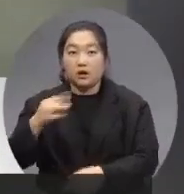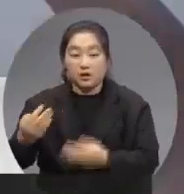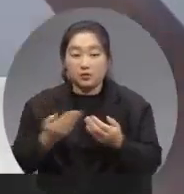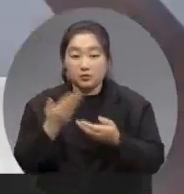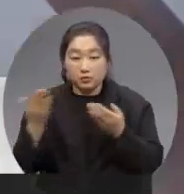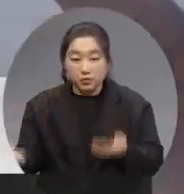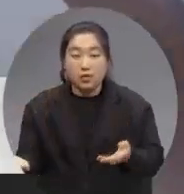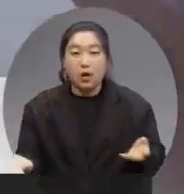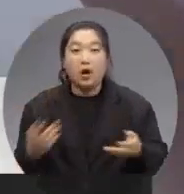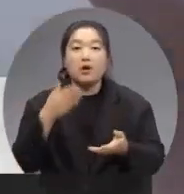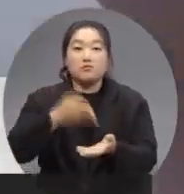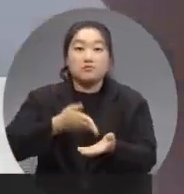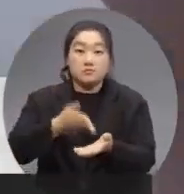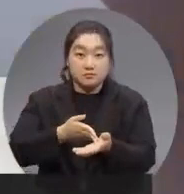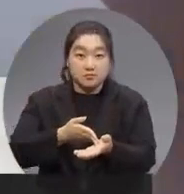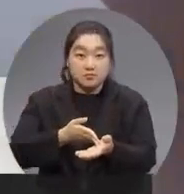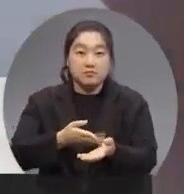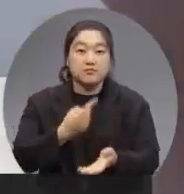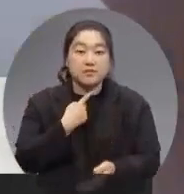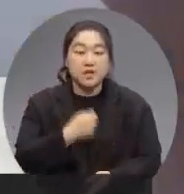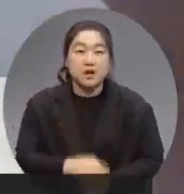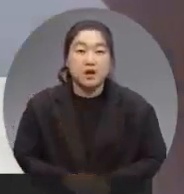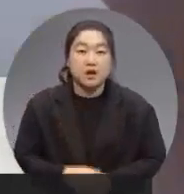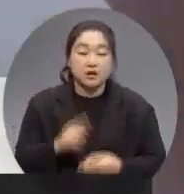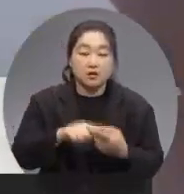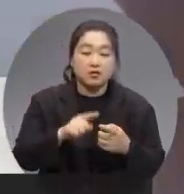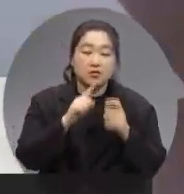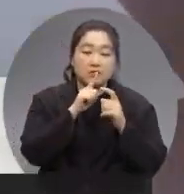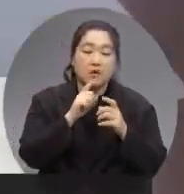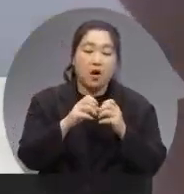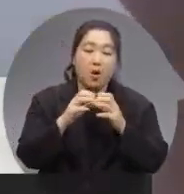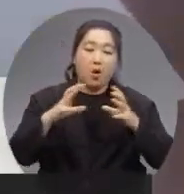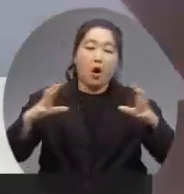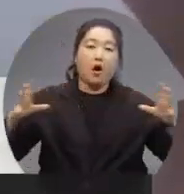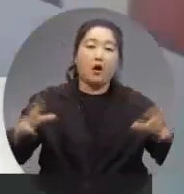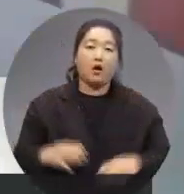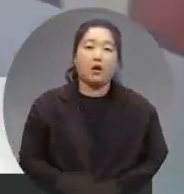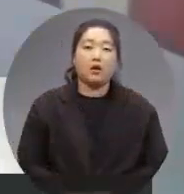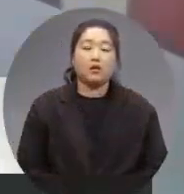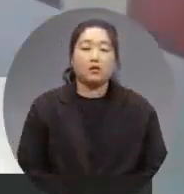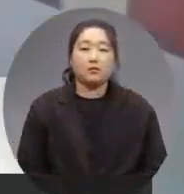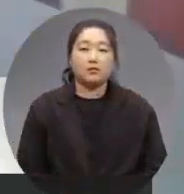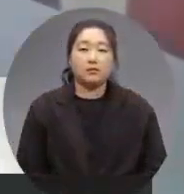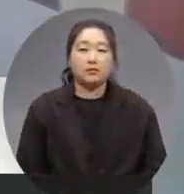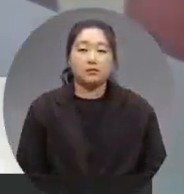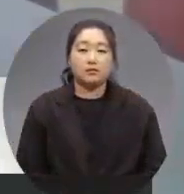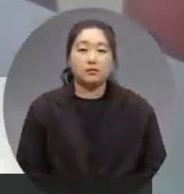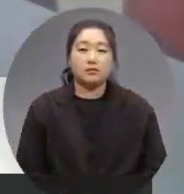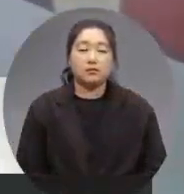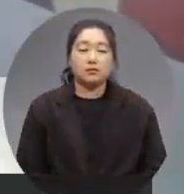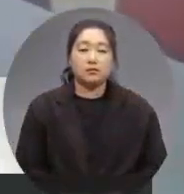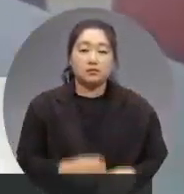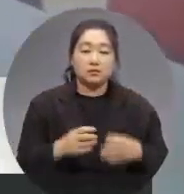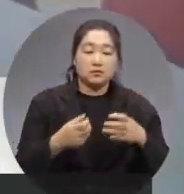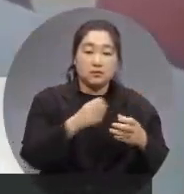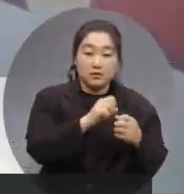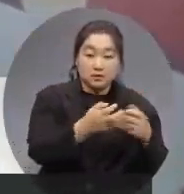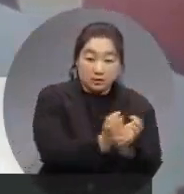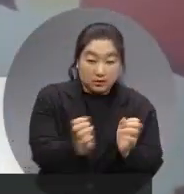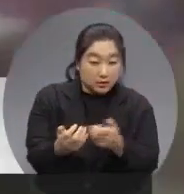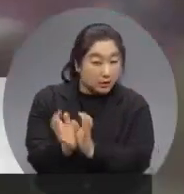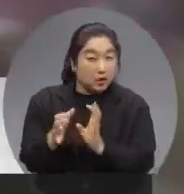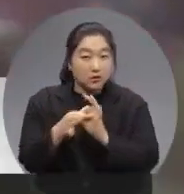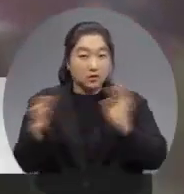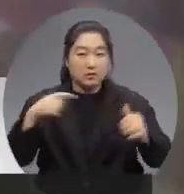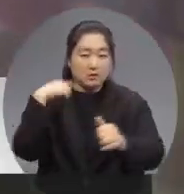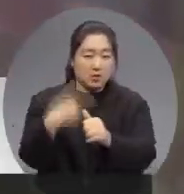줬다는 MBC 충북에 단독 보도와 관련해이 파장이 일파만파 확산되고 있습니다 여야 없는 비판을